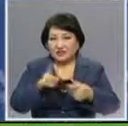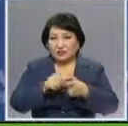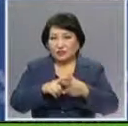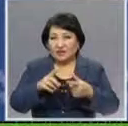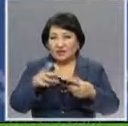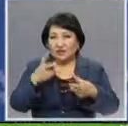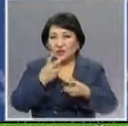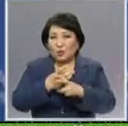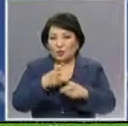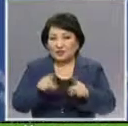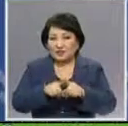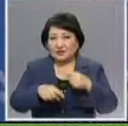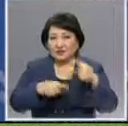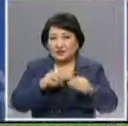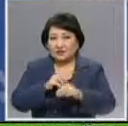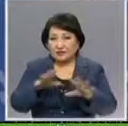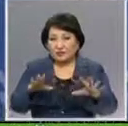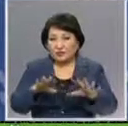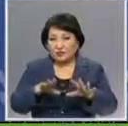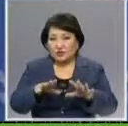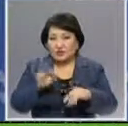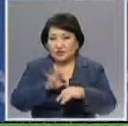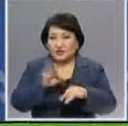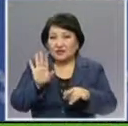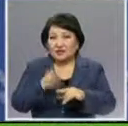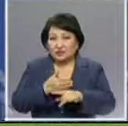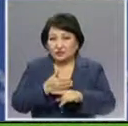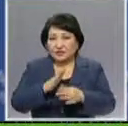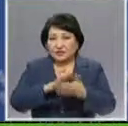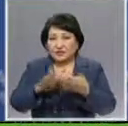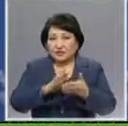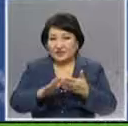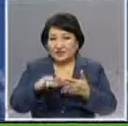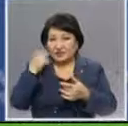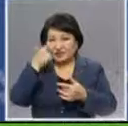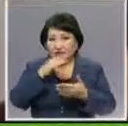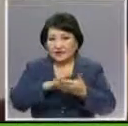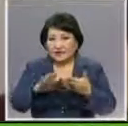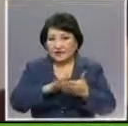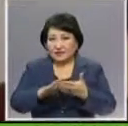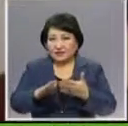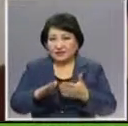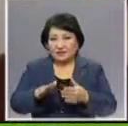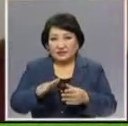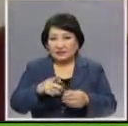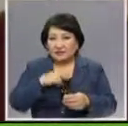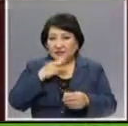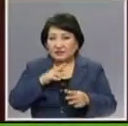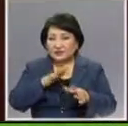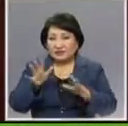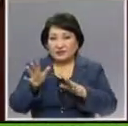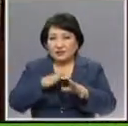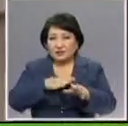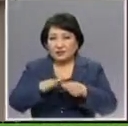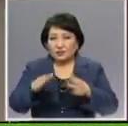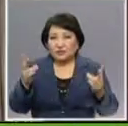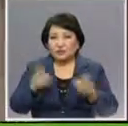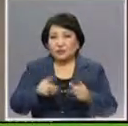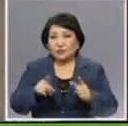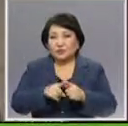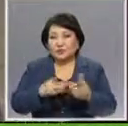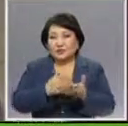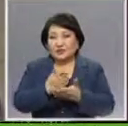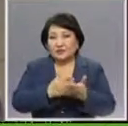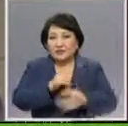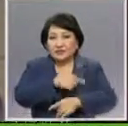індет жұқпайды. Жалпы бұл дерттің алдын алу үшін жеке гигиенаны мүлтіксіз сақтау қажет. Жалпы вакцина медицина қызметкерлеріне